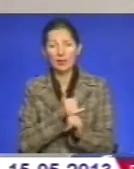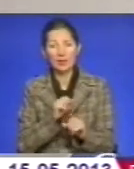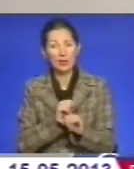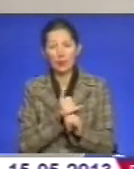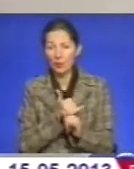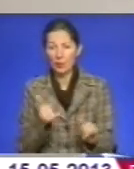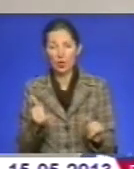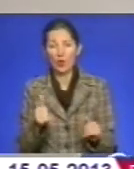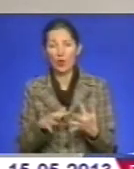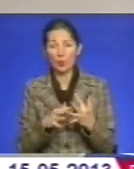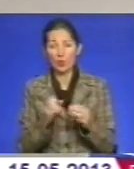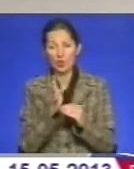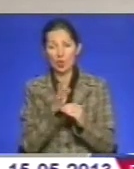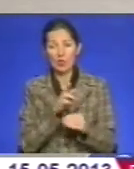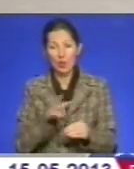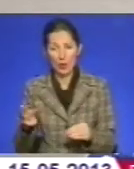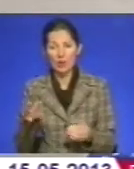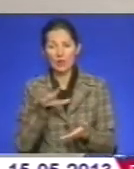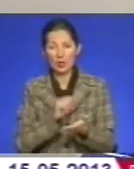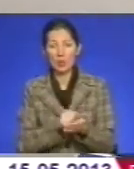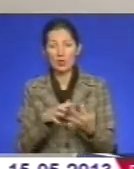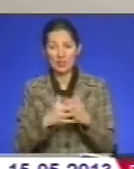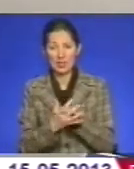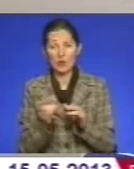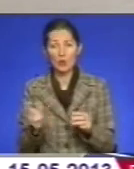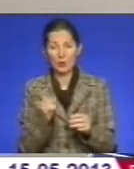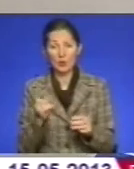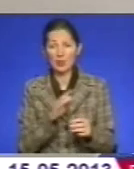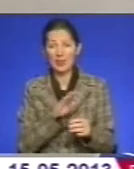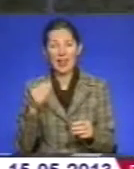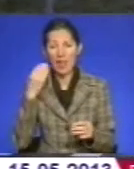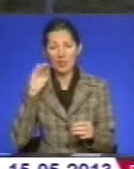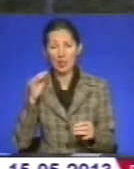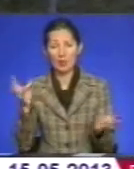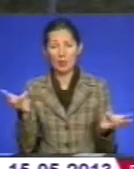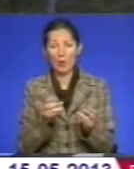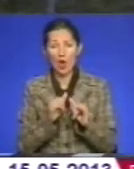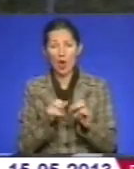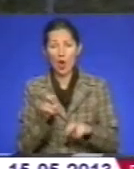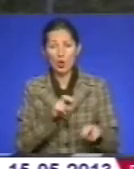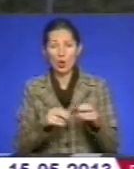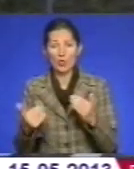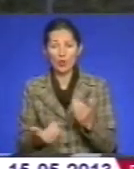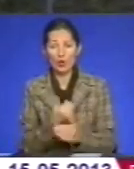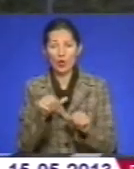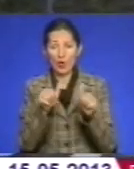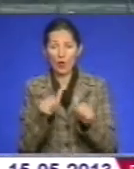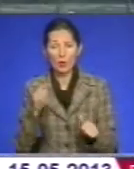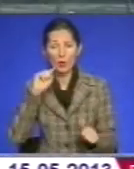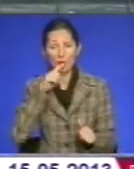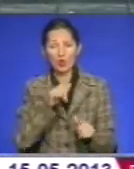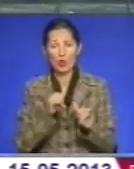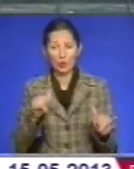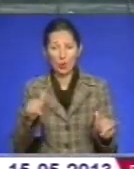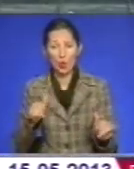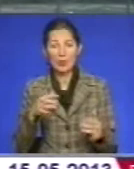неефективно. Тому сьогодні треба шукати нові форми економічного розвитку села. Потенціал нових форм економічного розвитку села